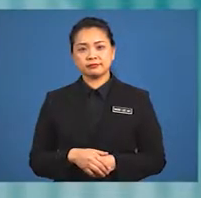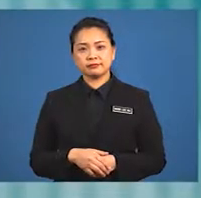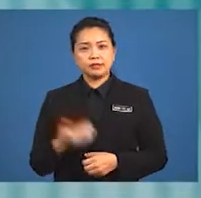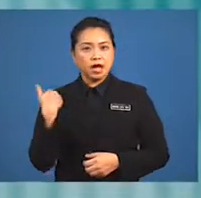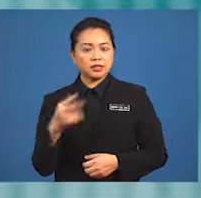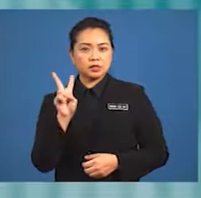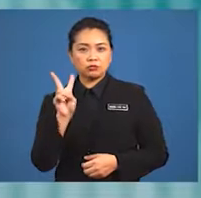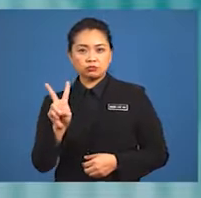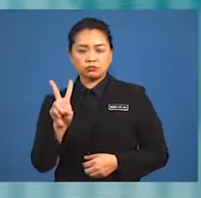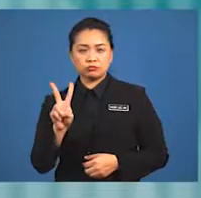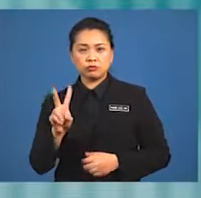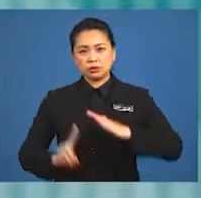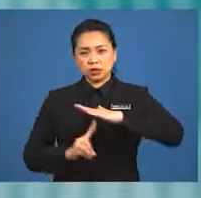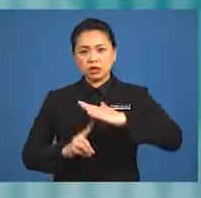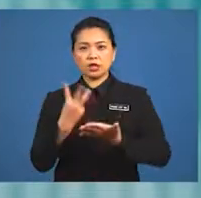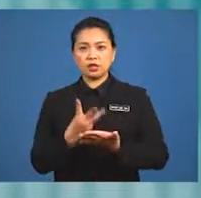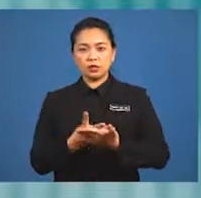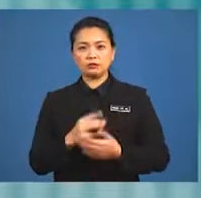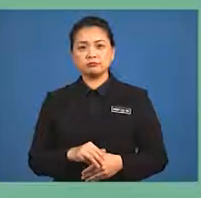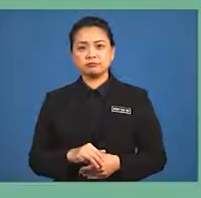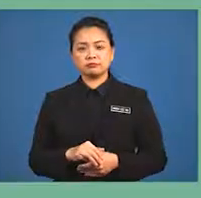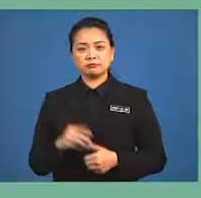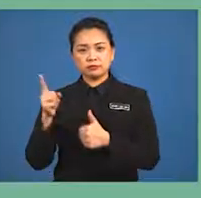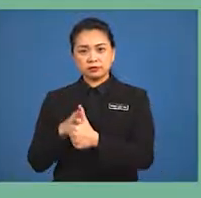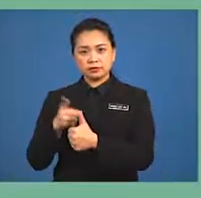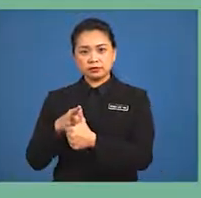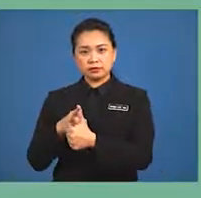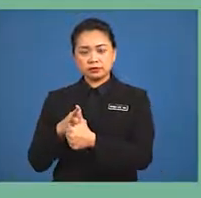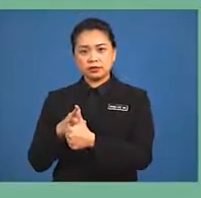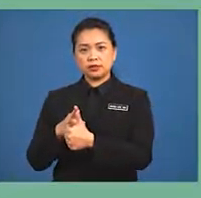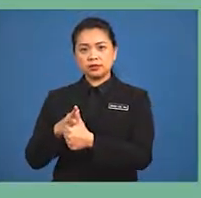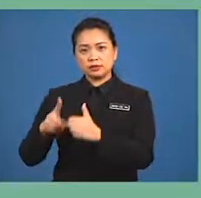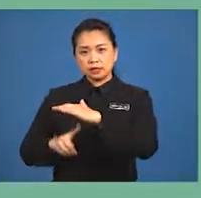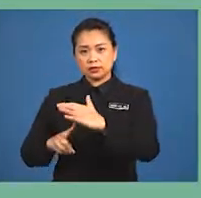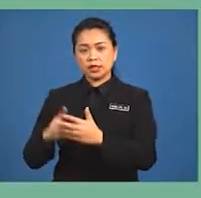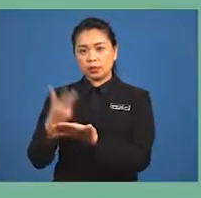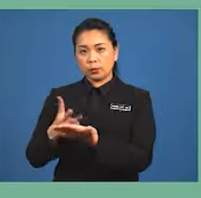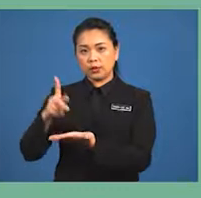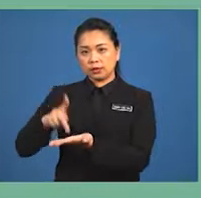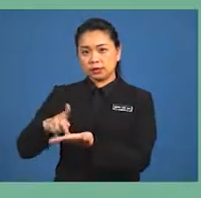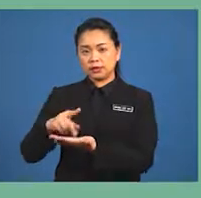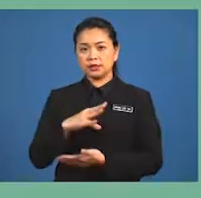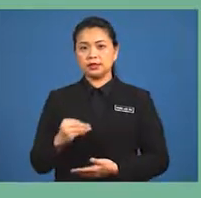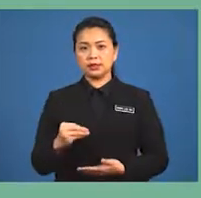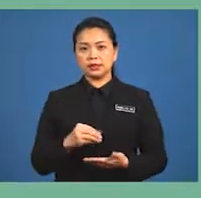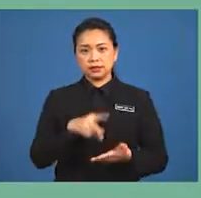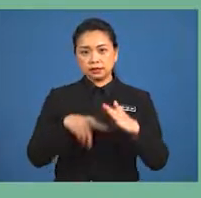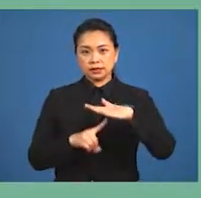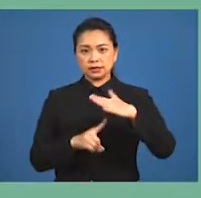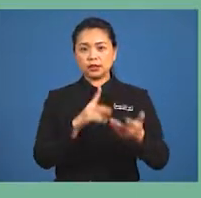Terdapat dua dasar kewangan, iaitu dasar kewangan kuantitatif dan dasar kewangan